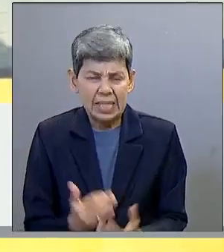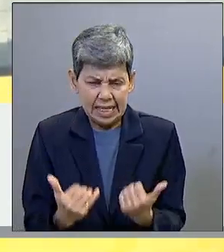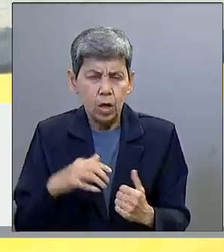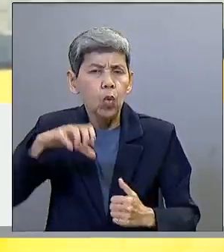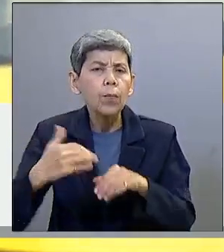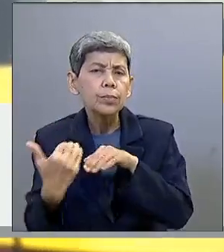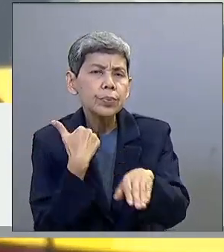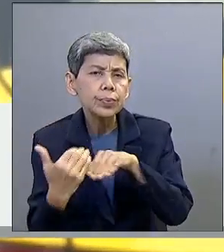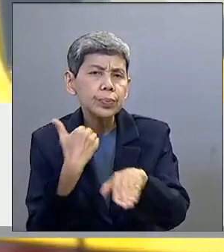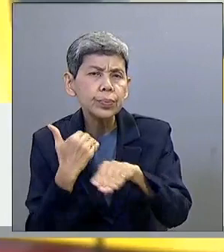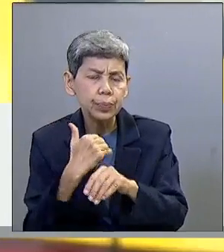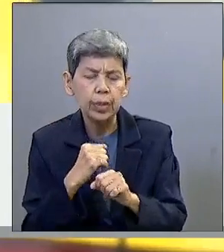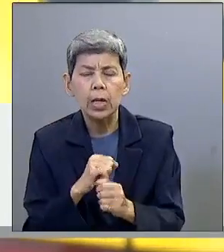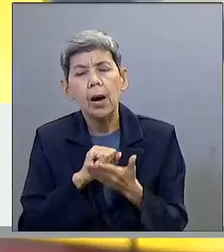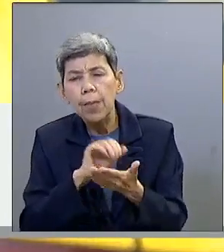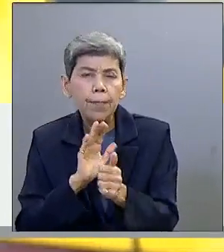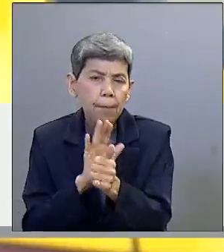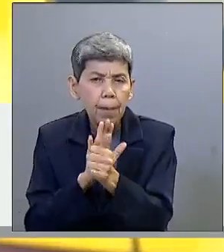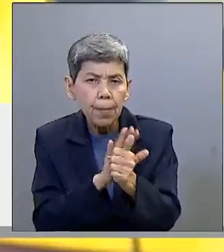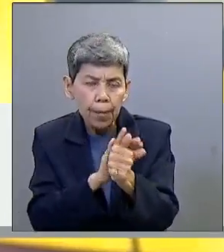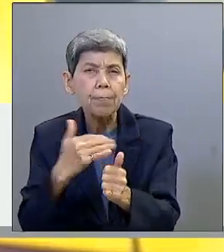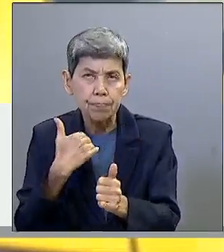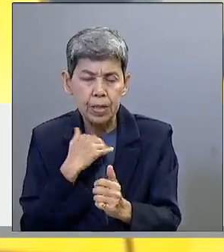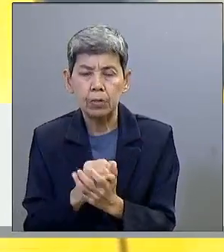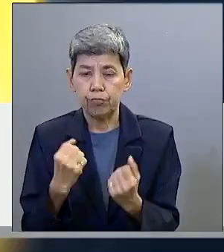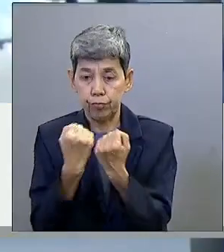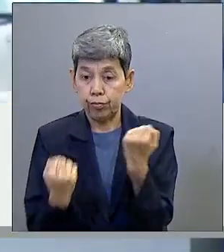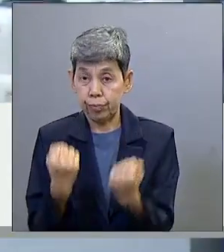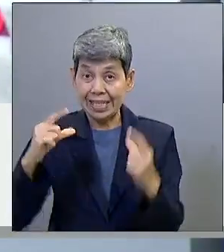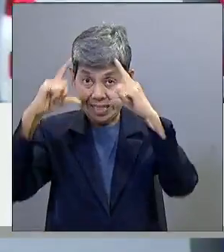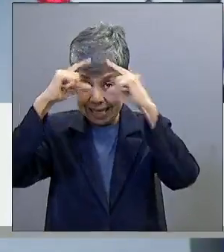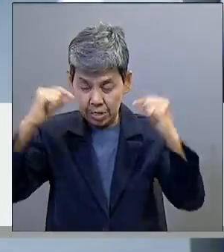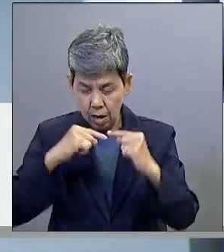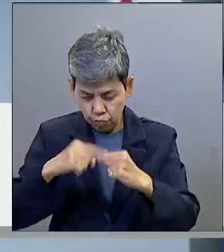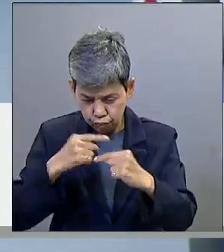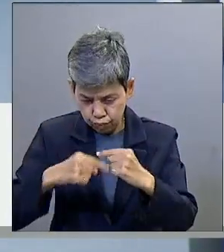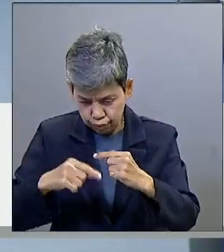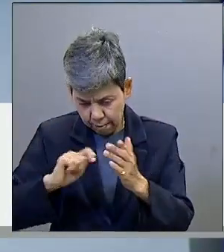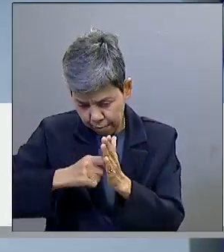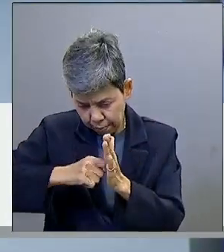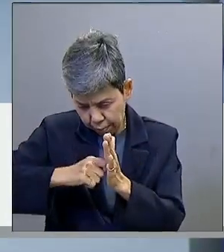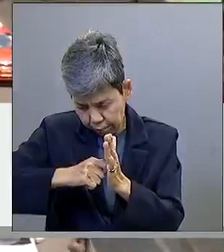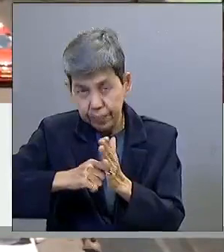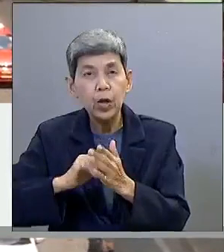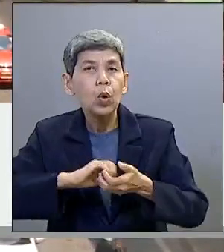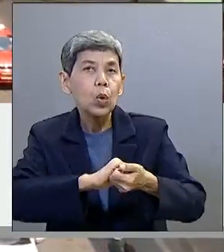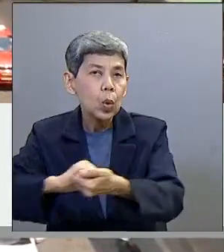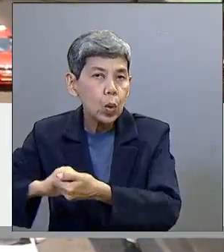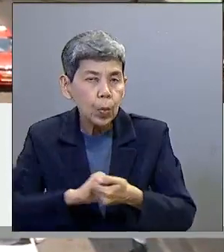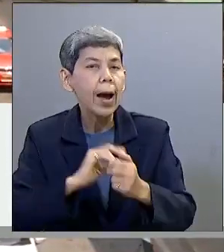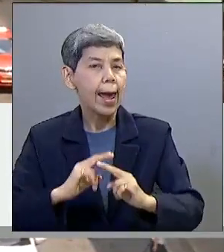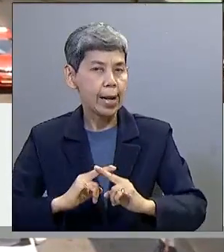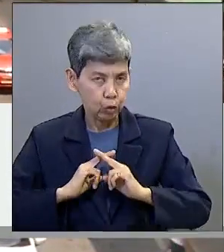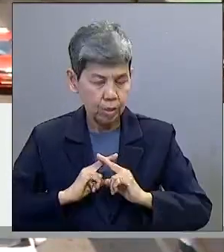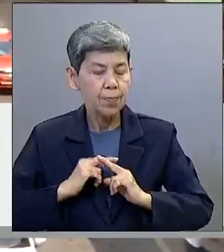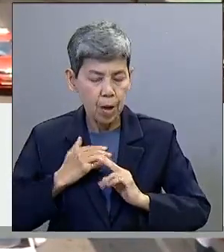กรมการขนส่งทางบกได้อำนวยความสะดวกนะคะให้กับผู้ขับแท็กซี่ในการปรับจูนมิเตอร์ให้ถูกต้องโดยได้ร่วมมือกับทางภาคเอกชน